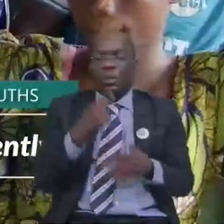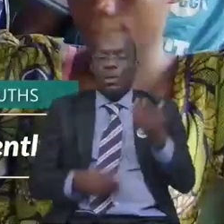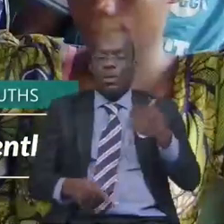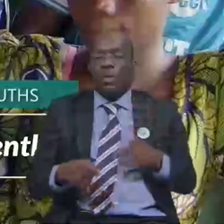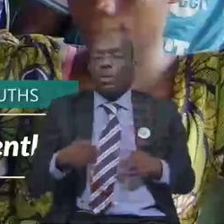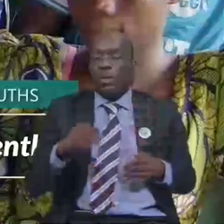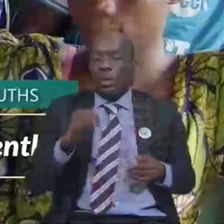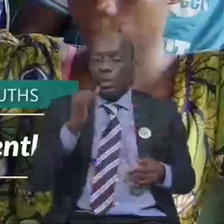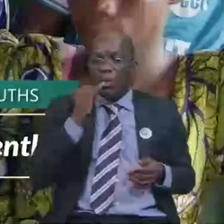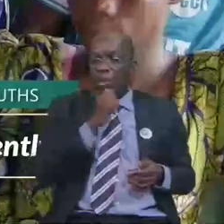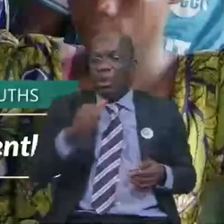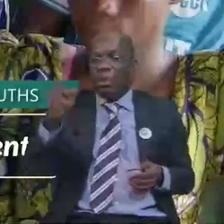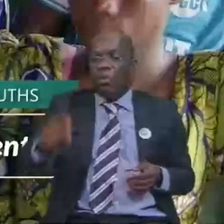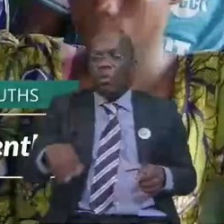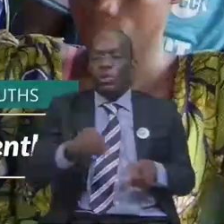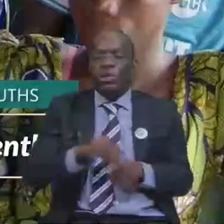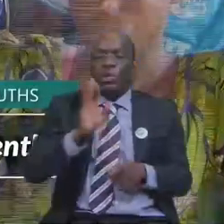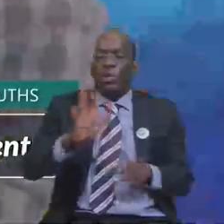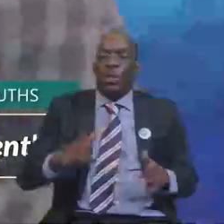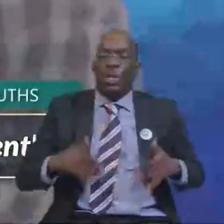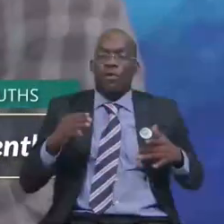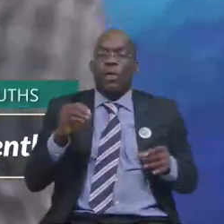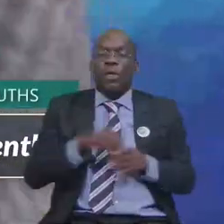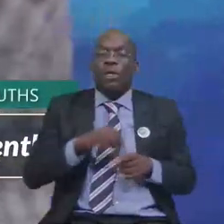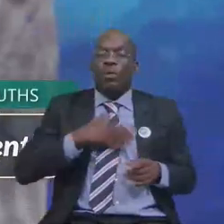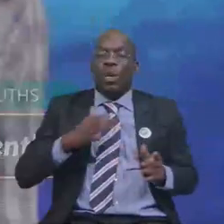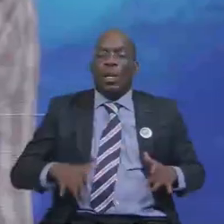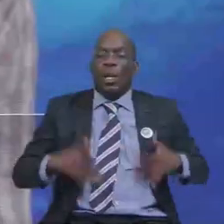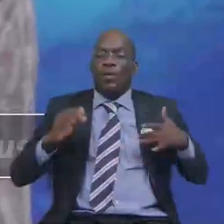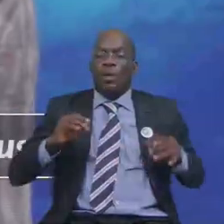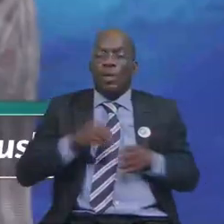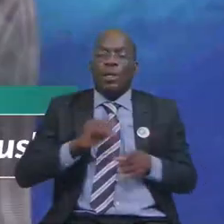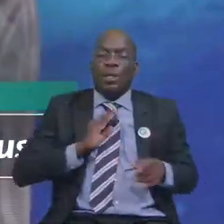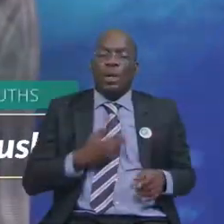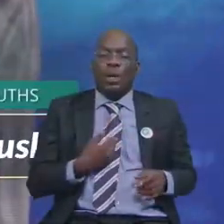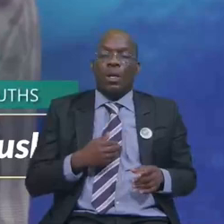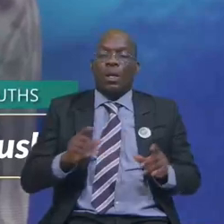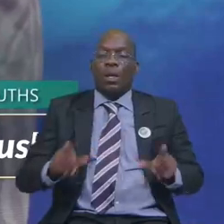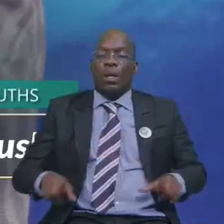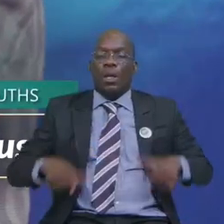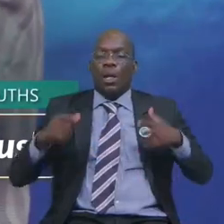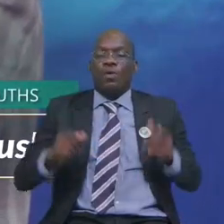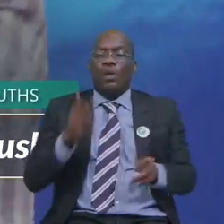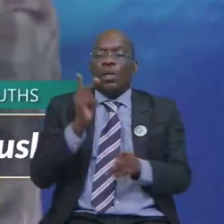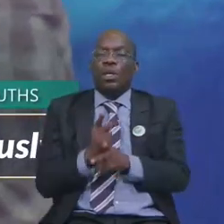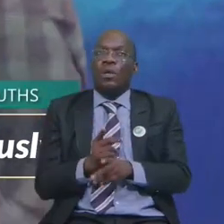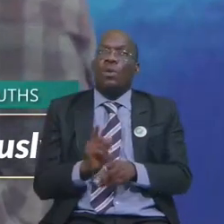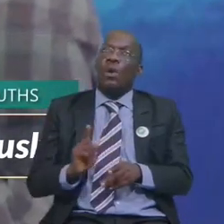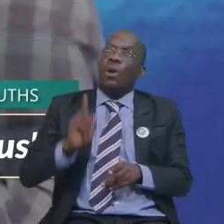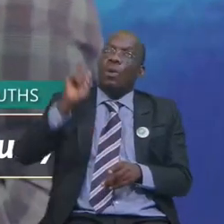dans la nécessité dans ta vie sixièmement maintenir des pas ascendant de façon